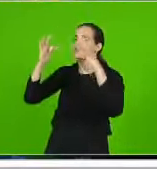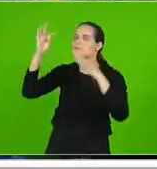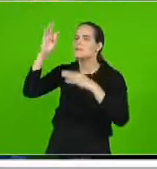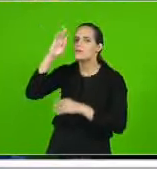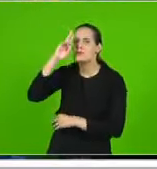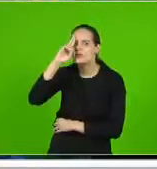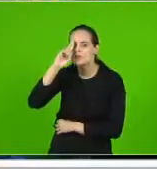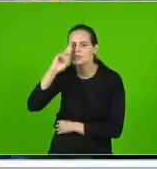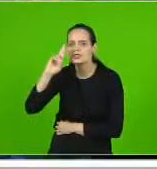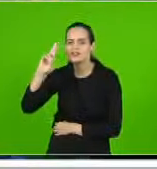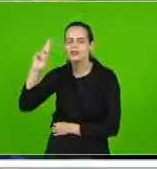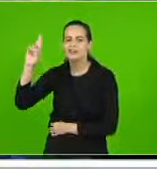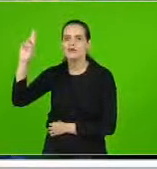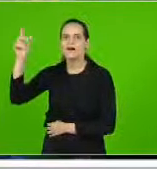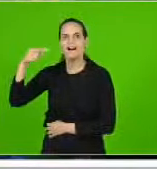Мне снился